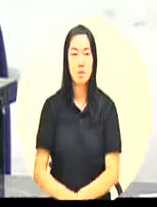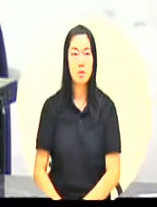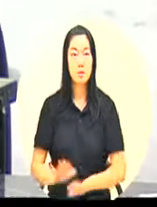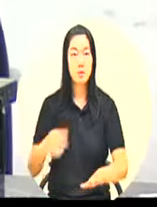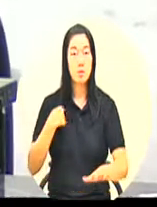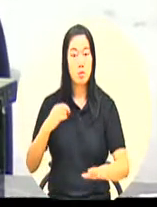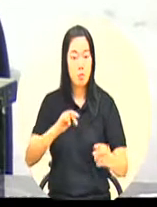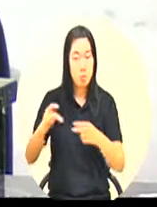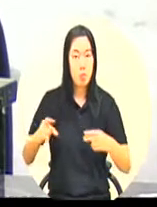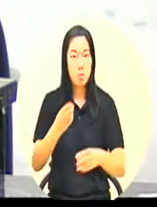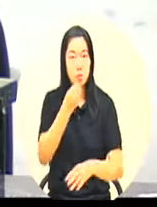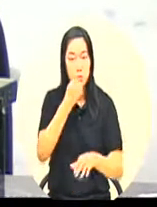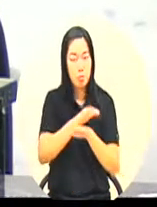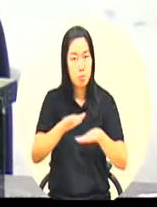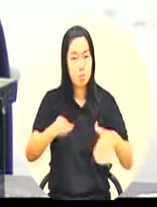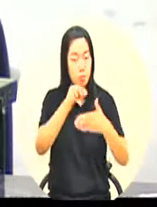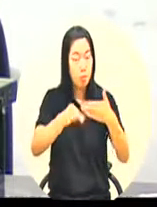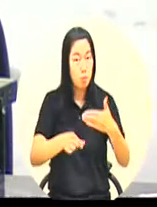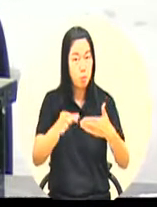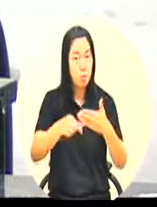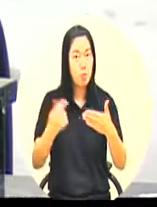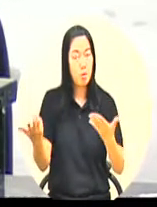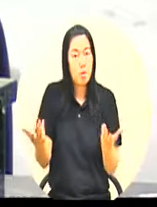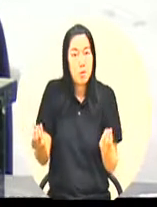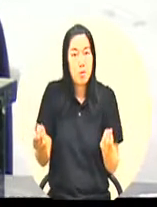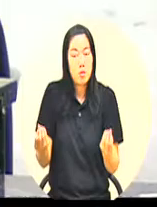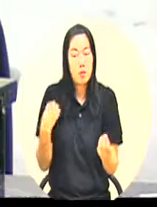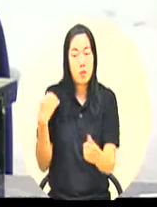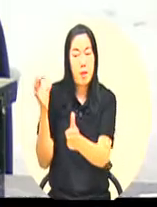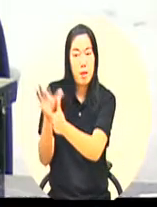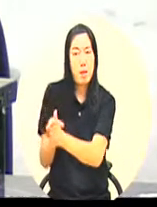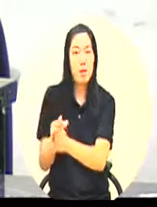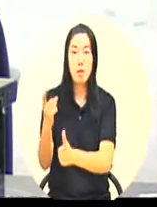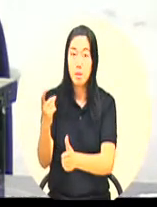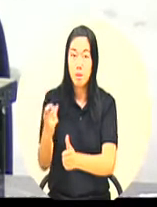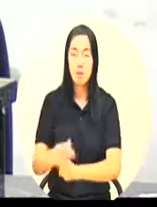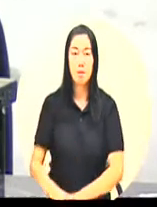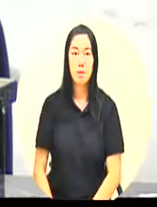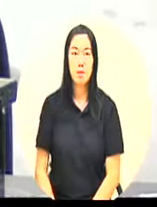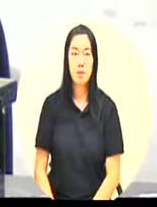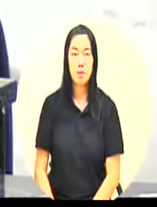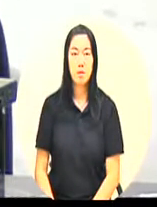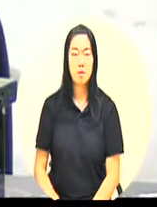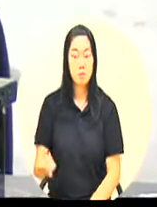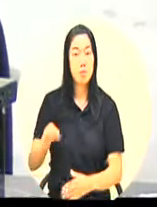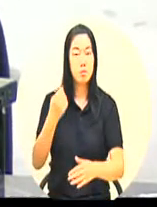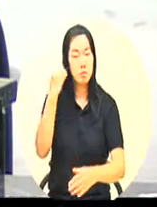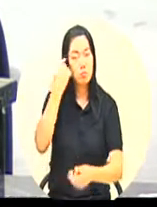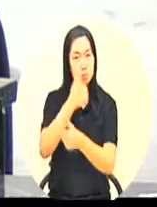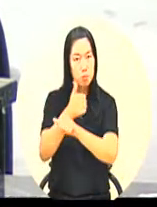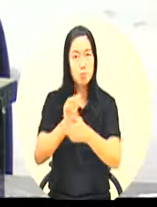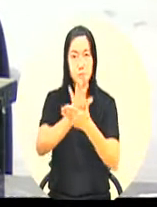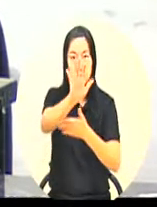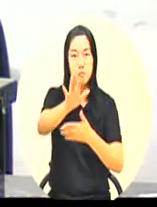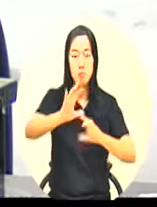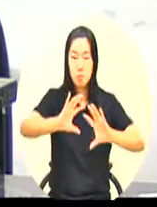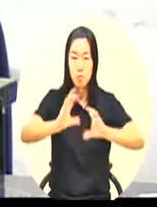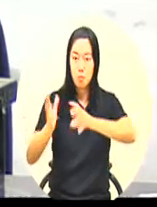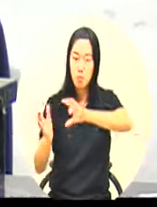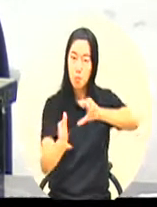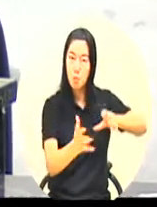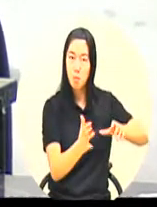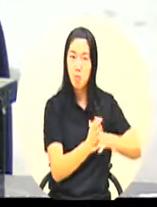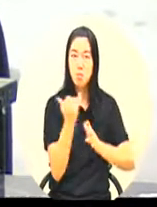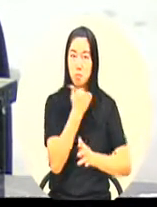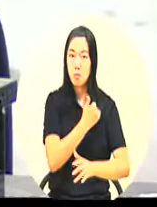修订的食安条例就无法拘束他们了？所以这部分的话，我们考量以后各个国家会发生核灾或者是其他